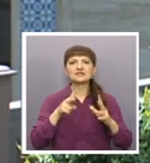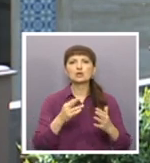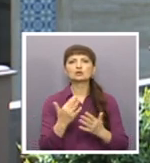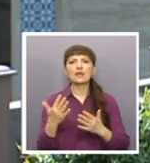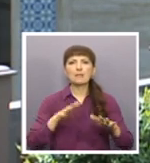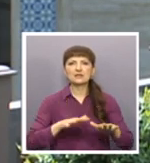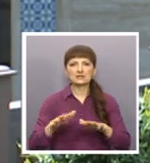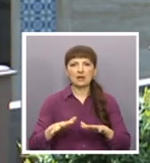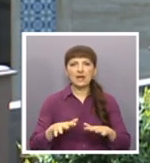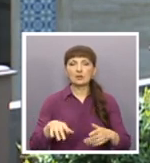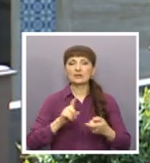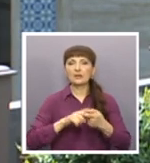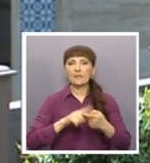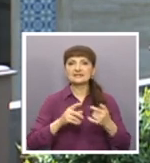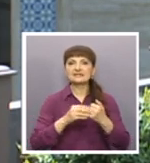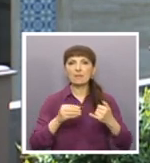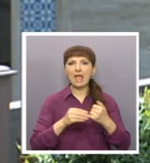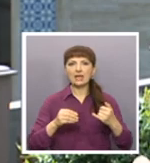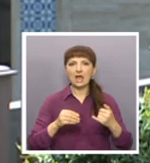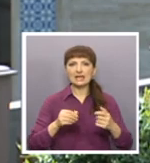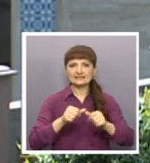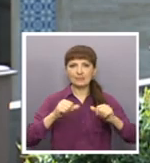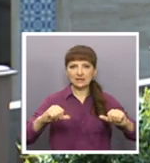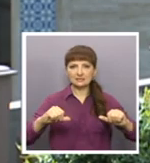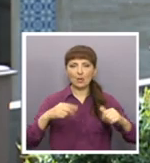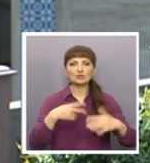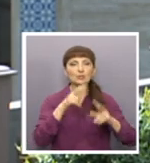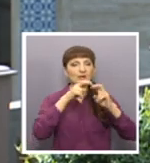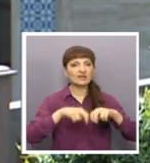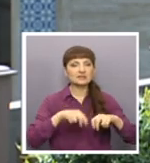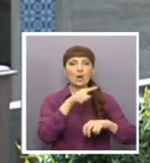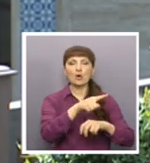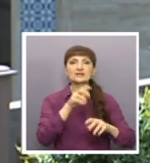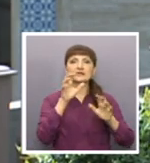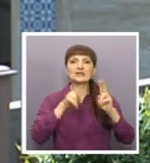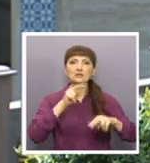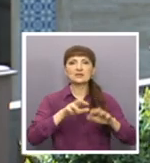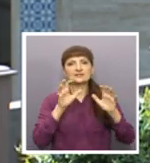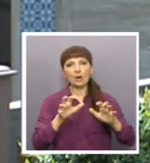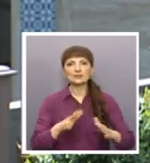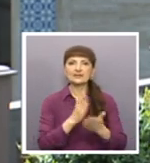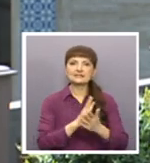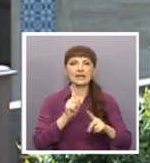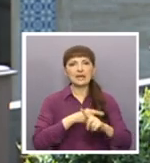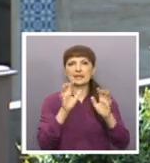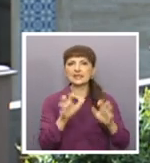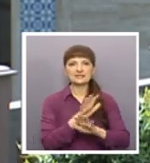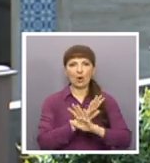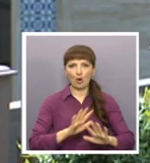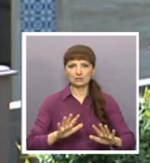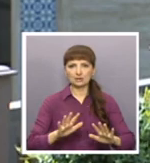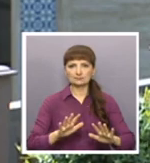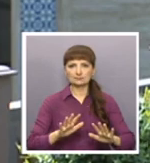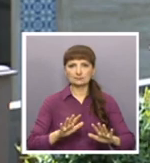базе уже земельной инспекции будем смотреть, законно стоит этот объект, незаконно стоит. Если нарушение земельного кодекса есть,